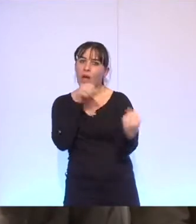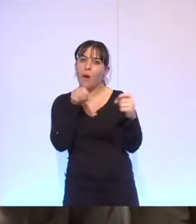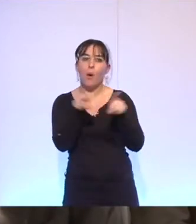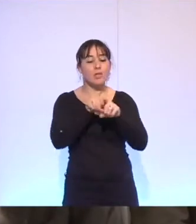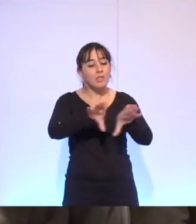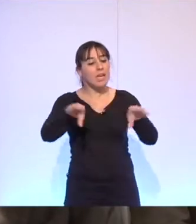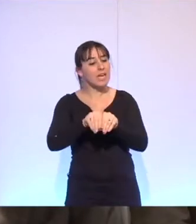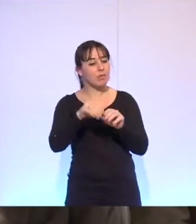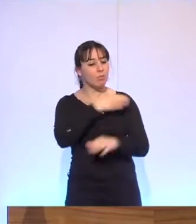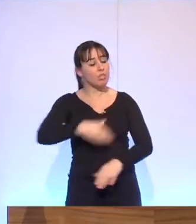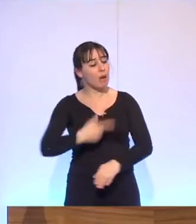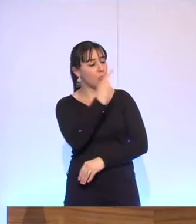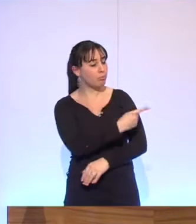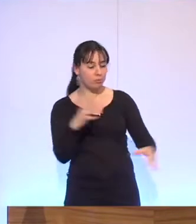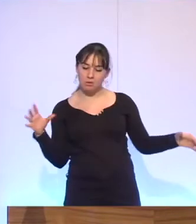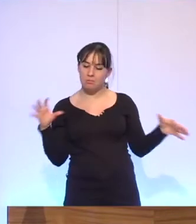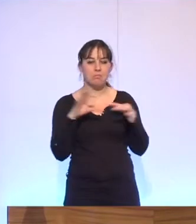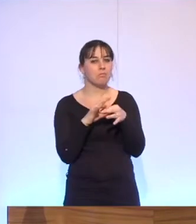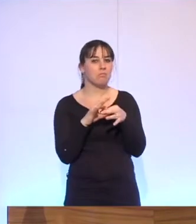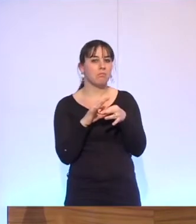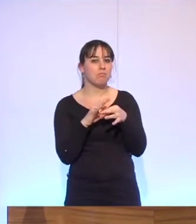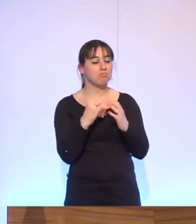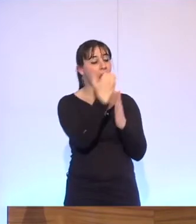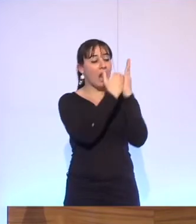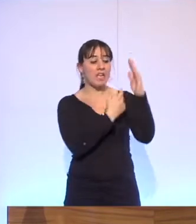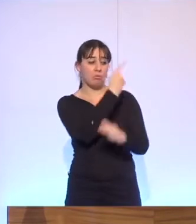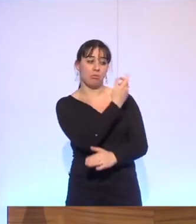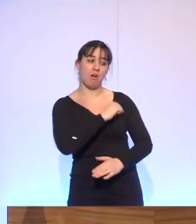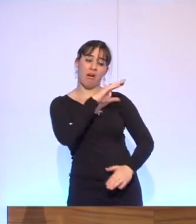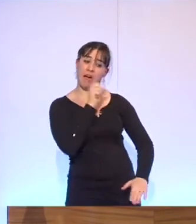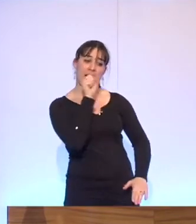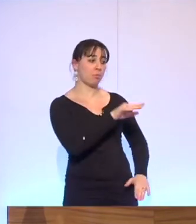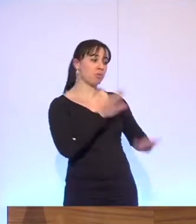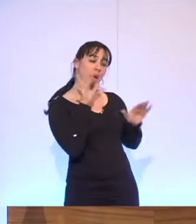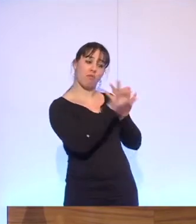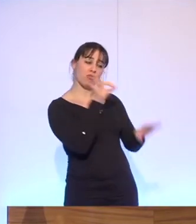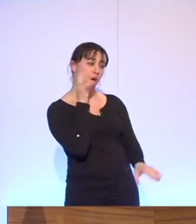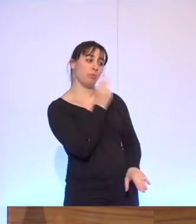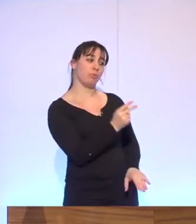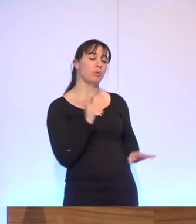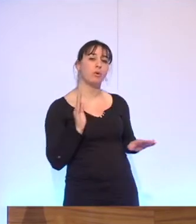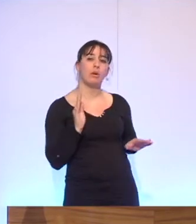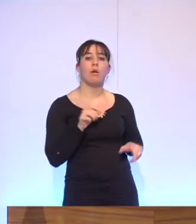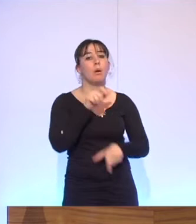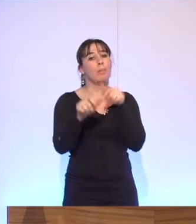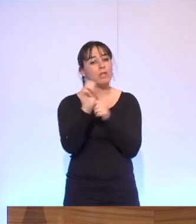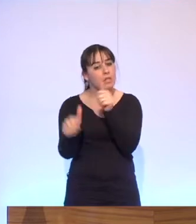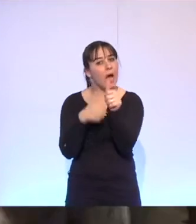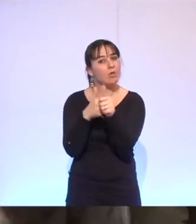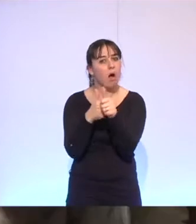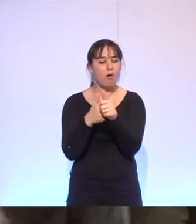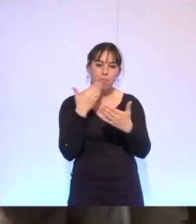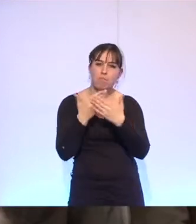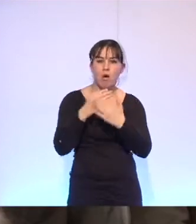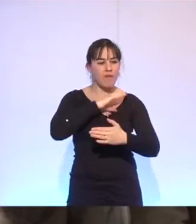municipale. Cette dernière est de votre responsabilité. Les adjoints et adjointes feront leurs preuves auprès des